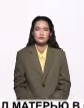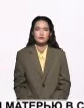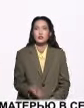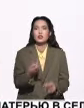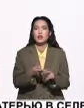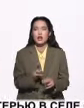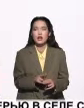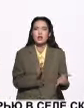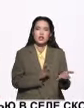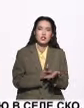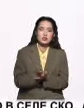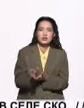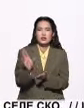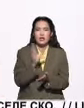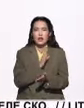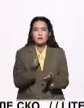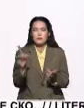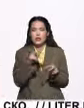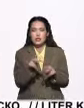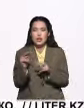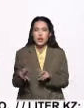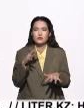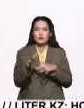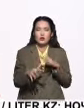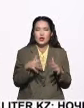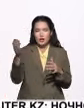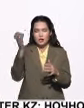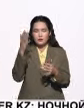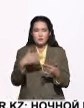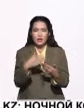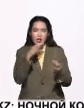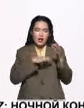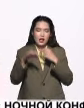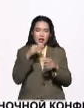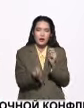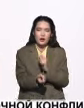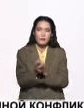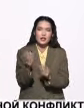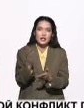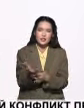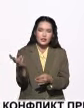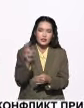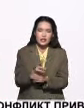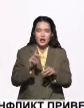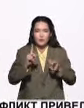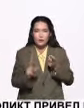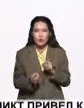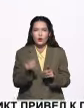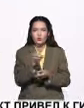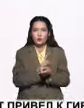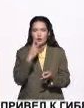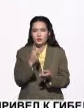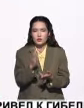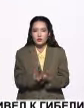Есть ряд нормативно-правовых актов, регулирующих вопросы ценообразования на лекарства. Есть приказы Минздрава, они анализируются и пересматриваются.